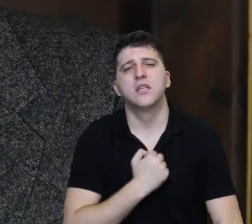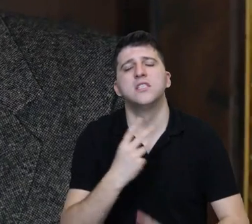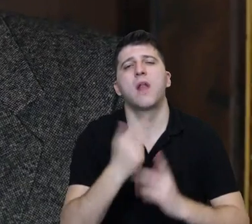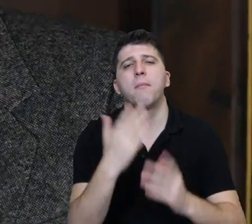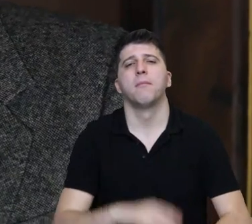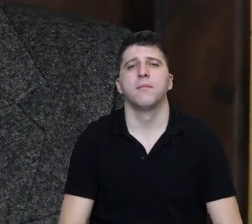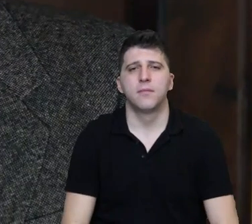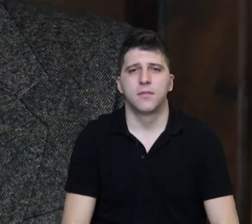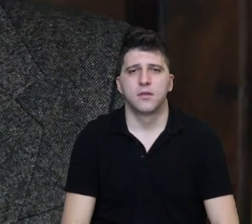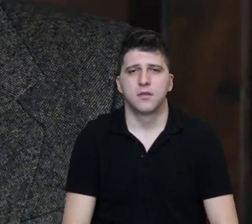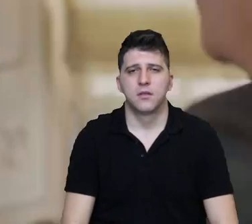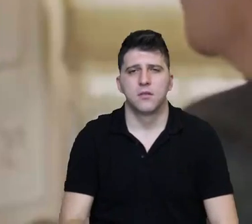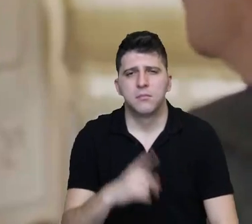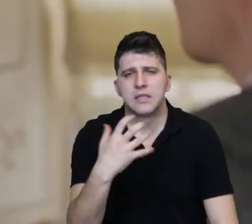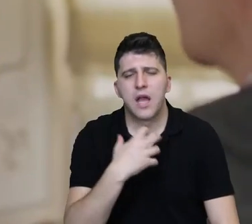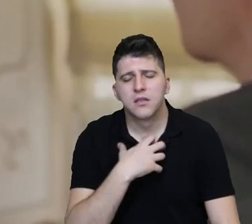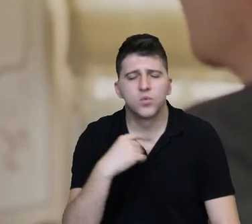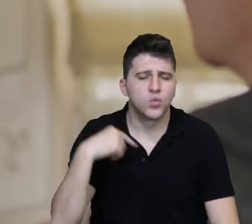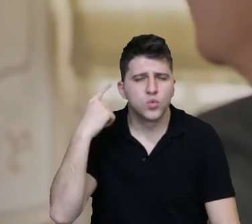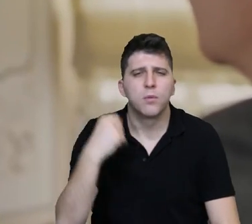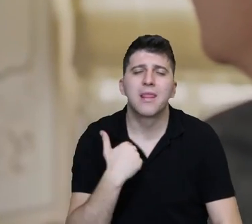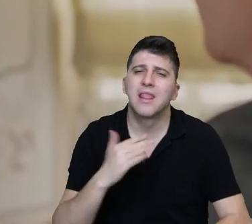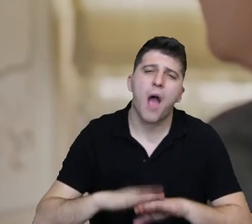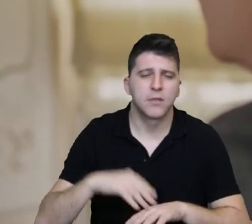İbrahim. Bir sor kendi kendine ben ne yaptım